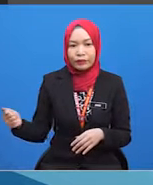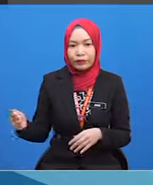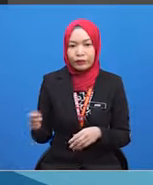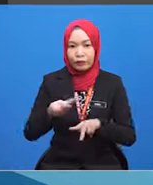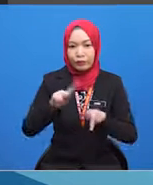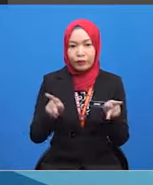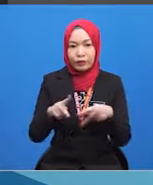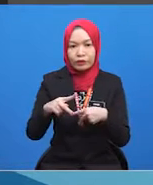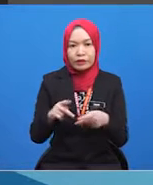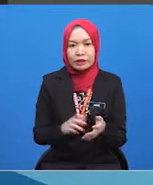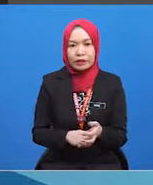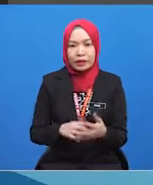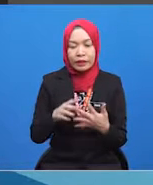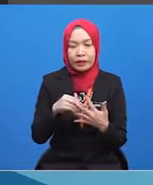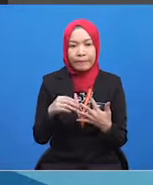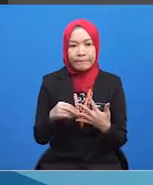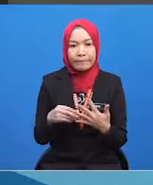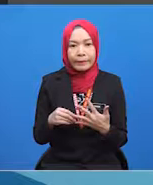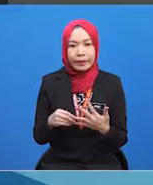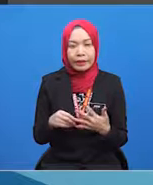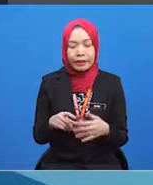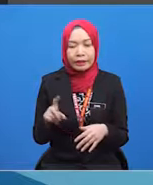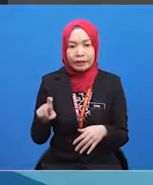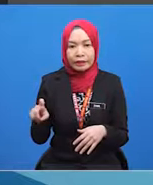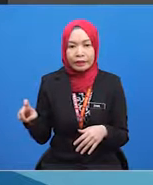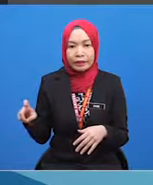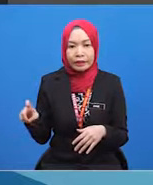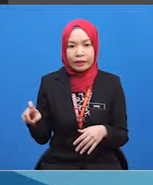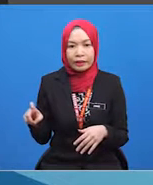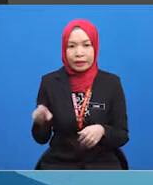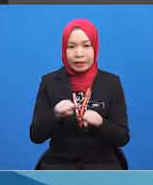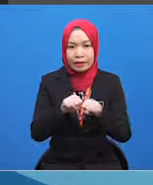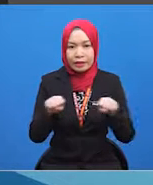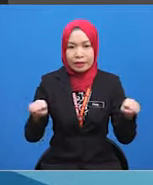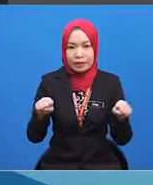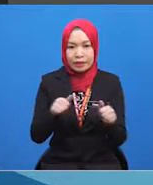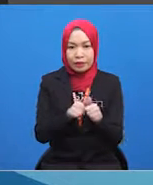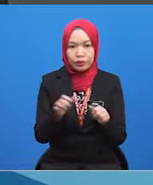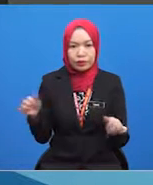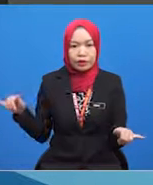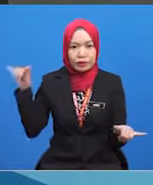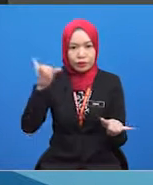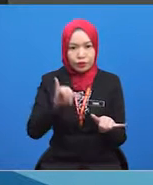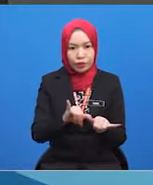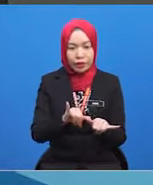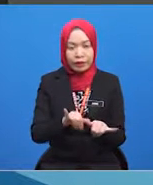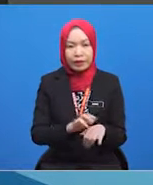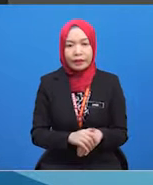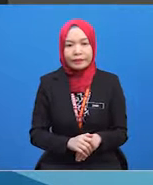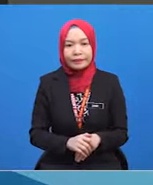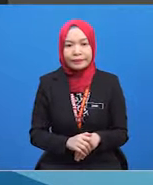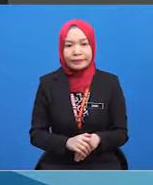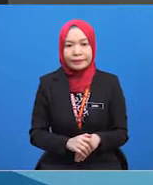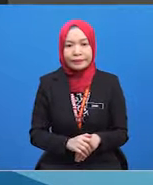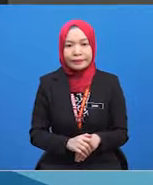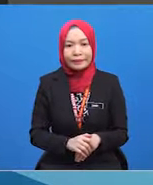selection. Kemudian, tetapkan size selection mengikut kesesuaian. Di sini, cikgu